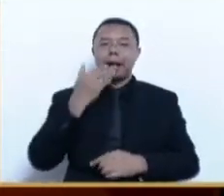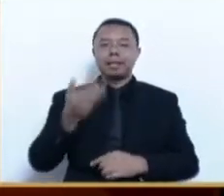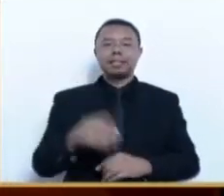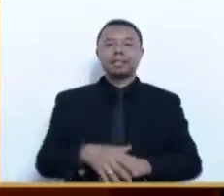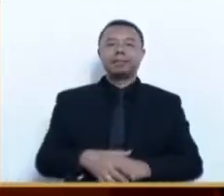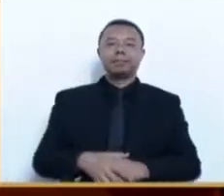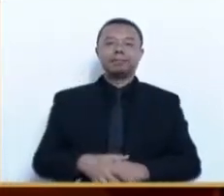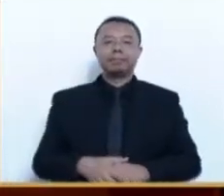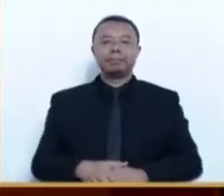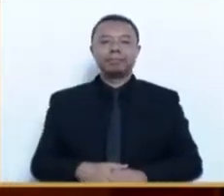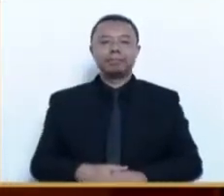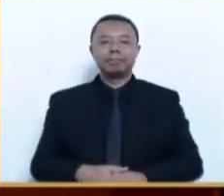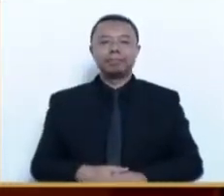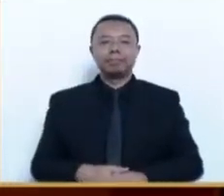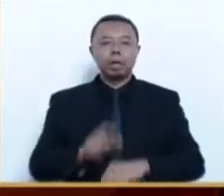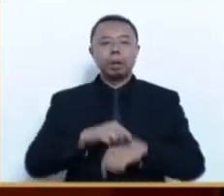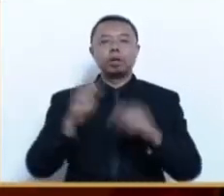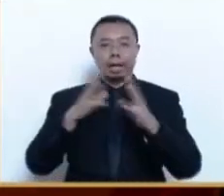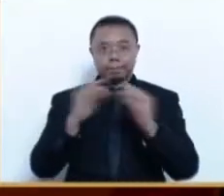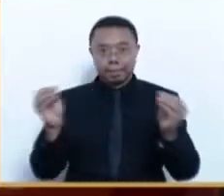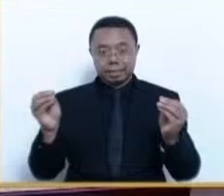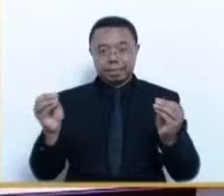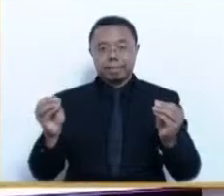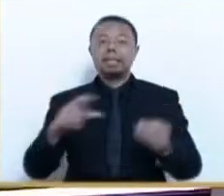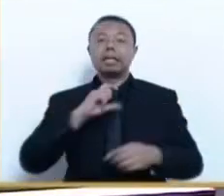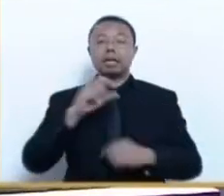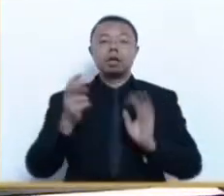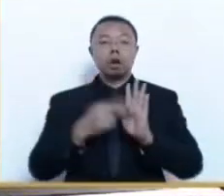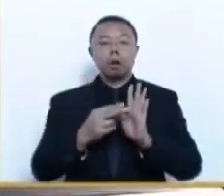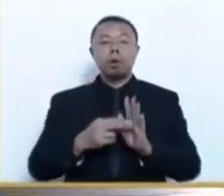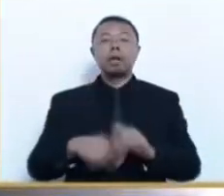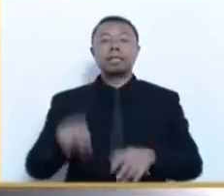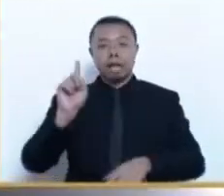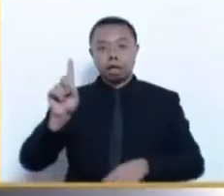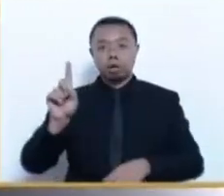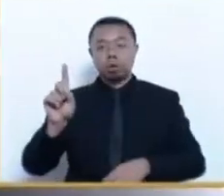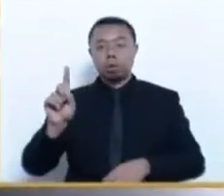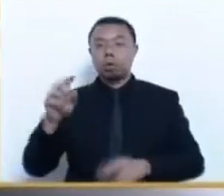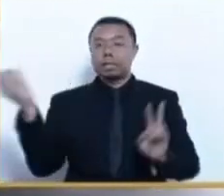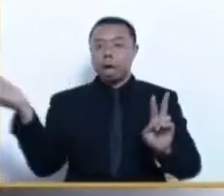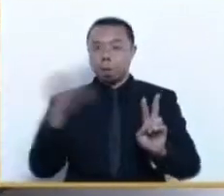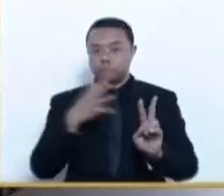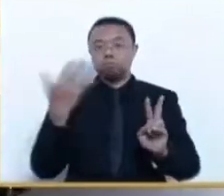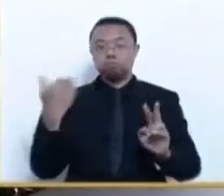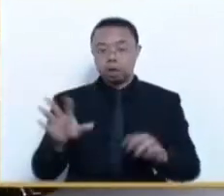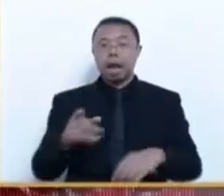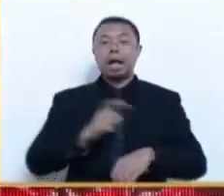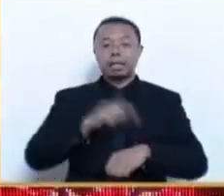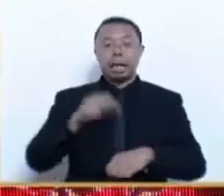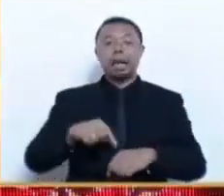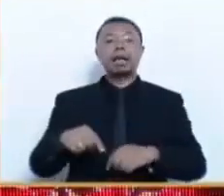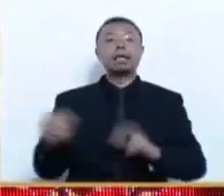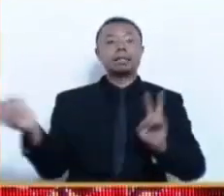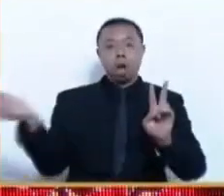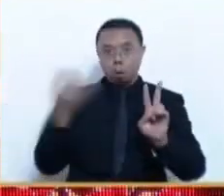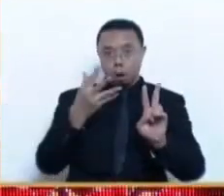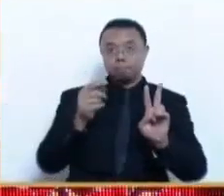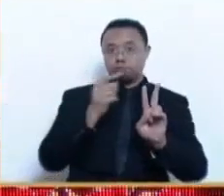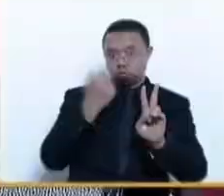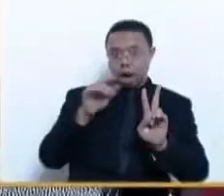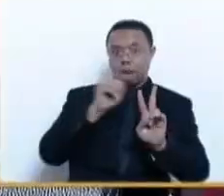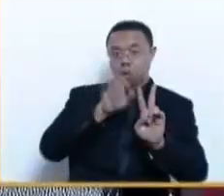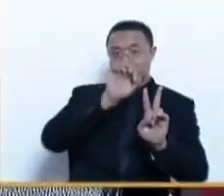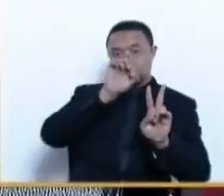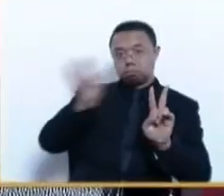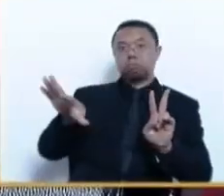kasih baik waktunya sudah habis untuk pasangan calon nomor urus sat untuk memberikan jawaban silakan dari jawaban ini ditanggapi oleh